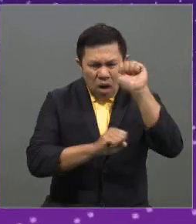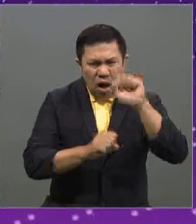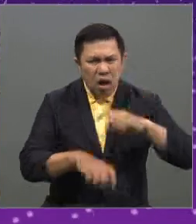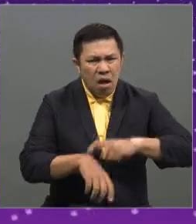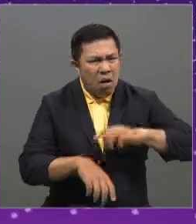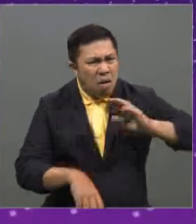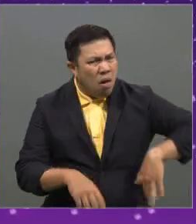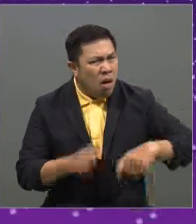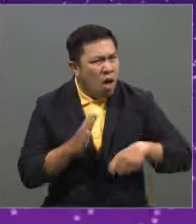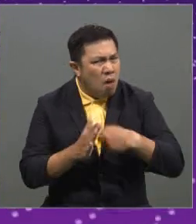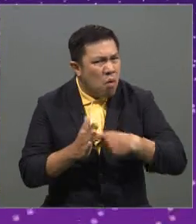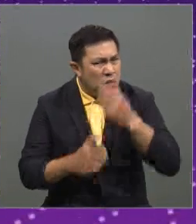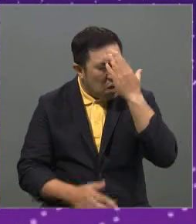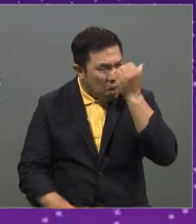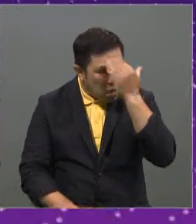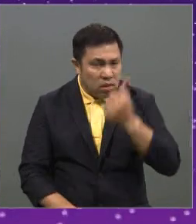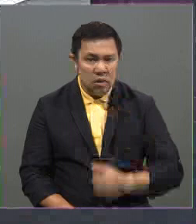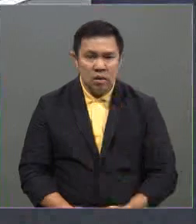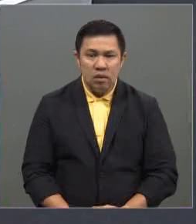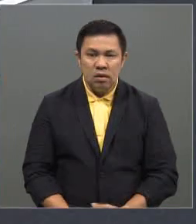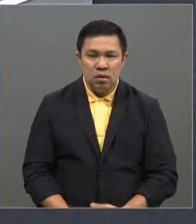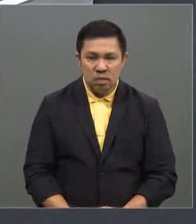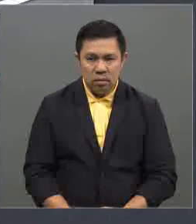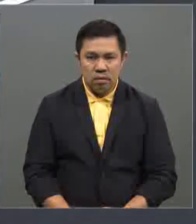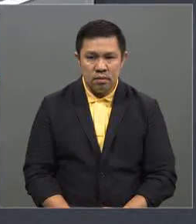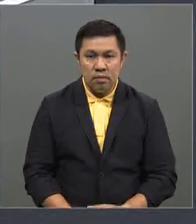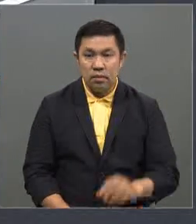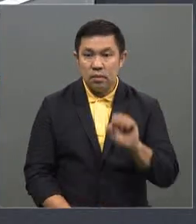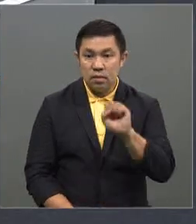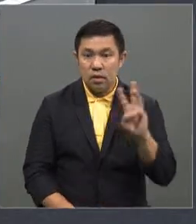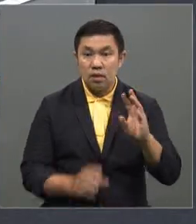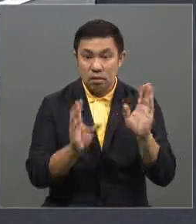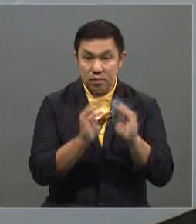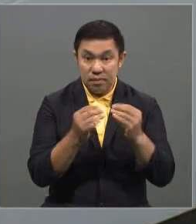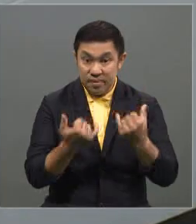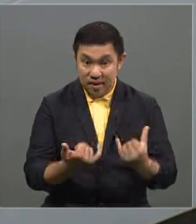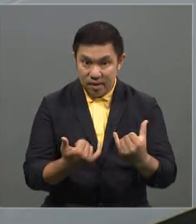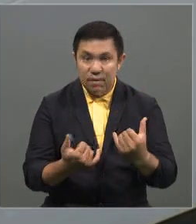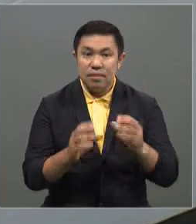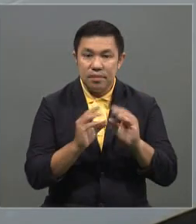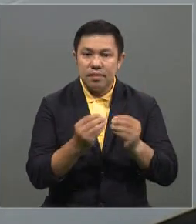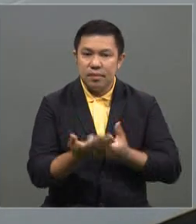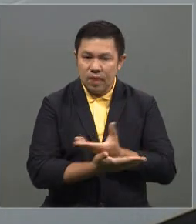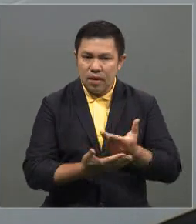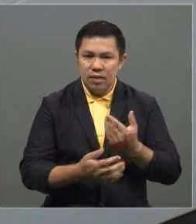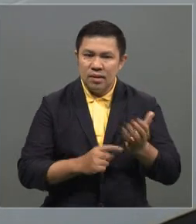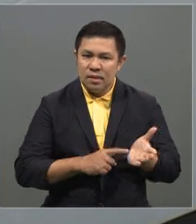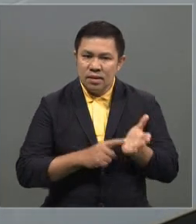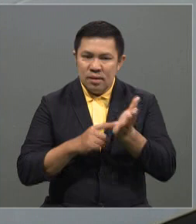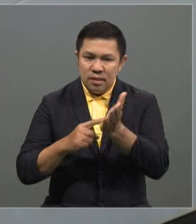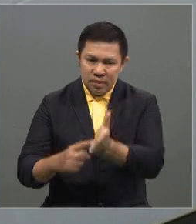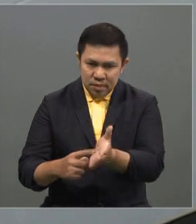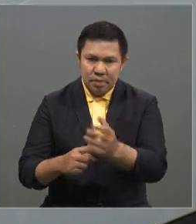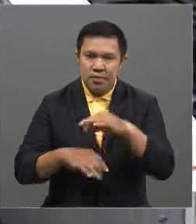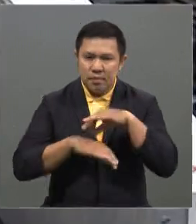นั้นเกิดจากอะไรโดยการประชุมวุฒิสภาในวันนี้ครับที่ประชุมได้พิจารณายติเรื่องขอเสนอยติตั้ง